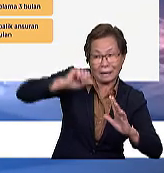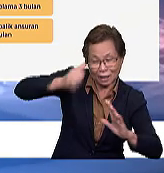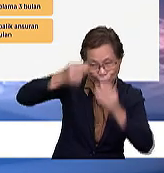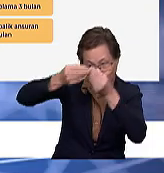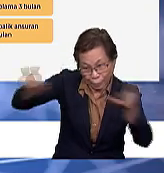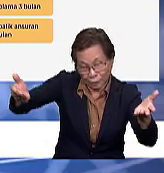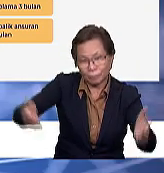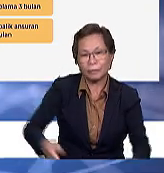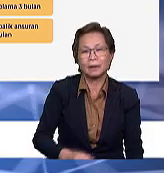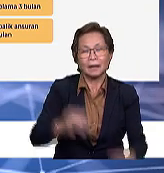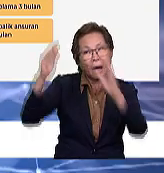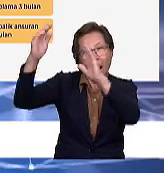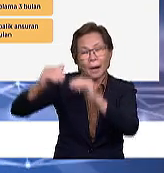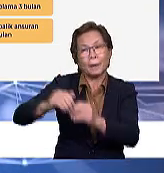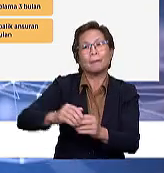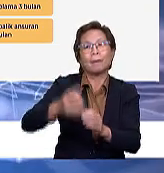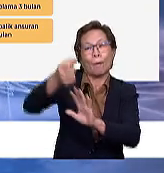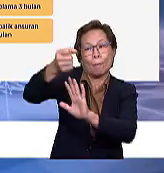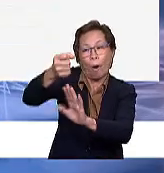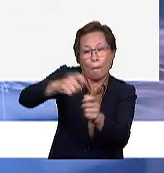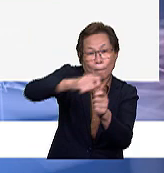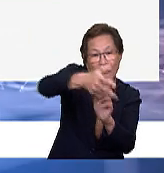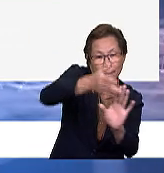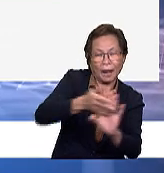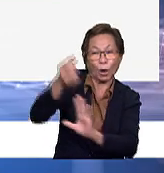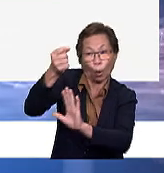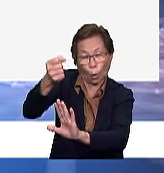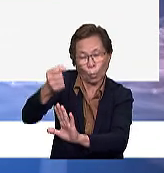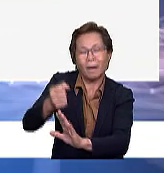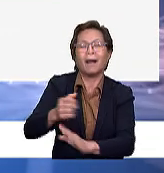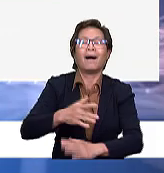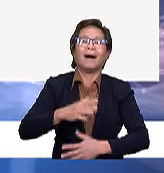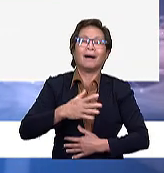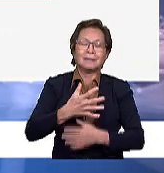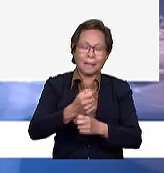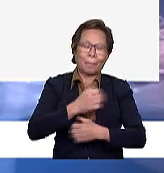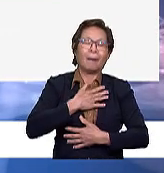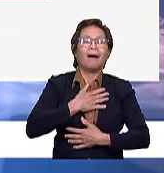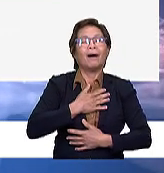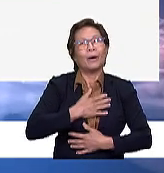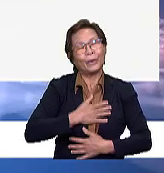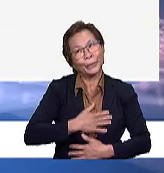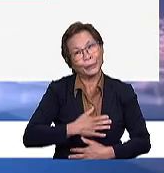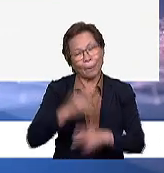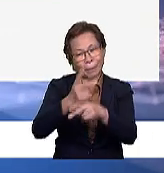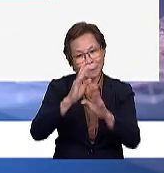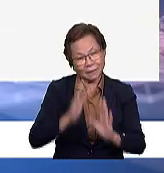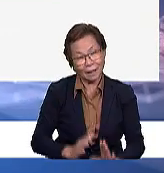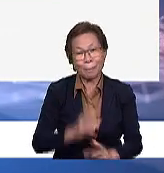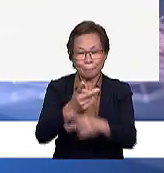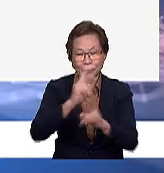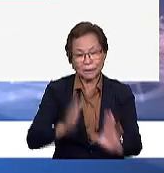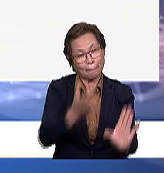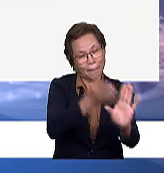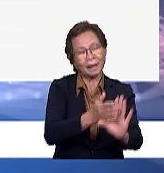pengumuman Naruto riamau tematik ini dapat memberi sedikit kelegaan kepada peminjam is to see